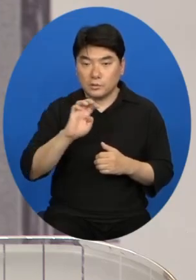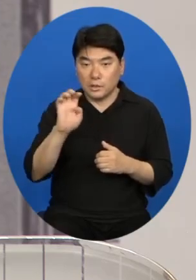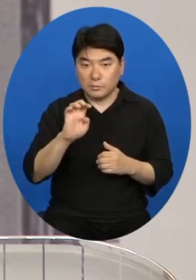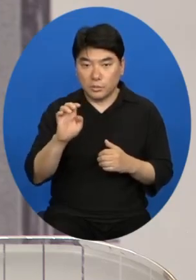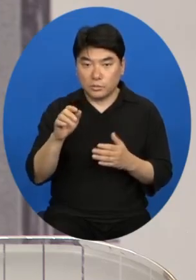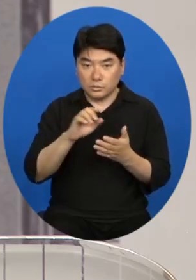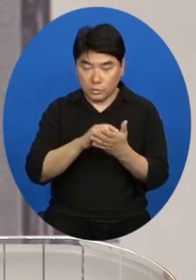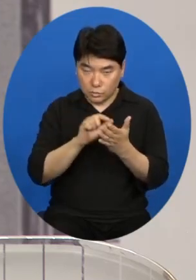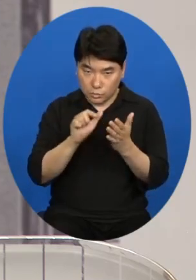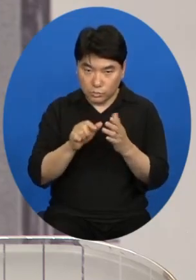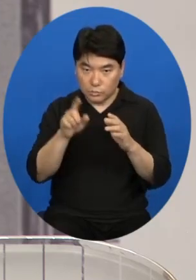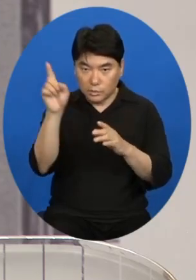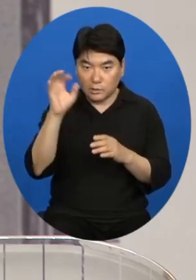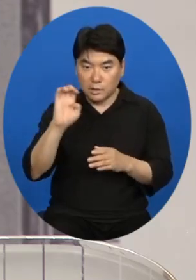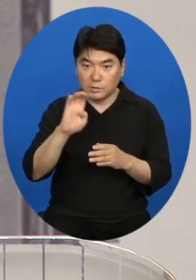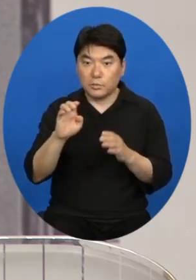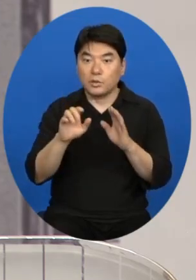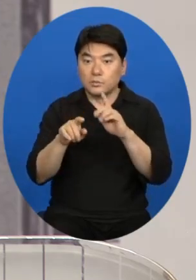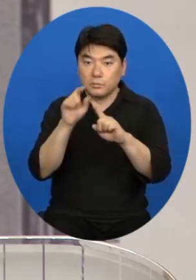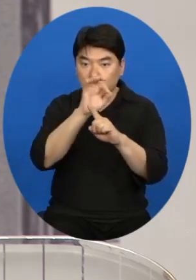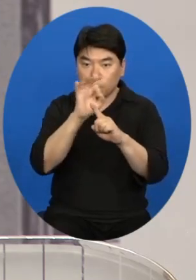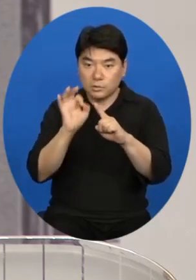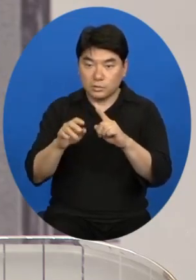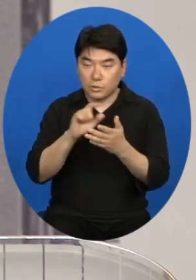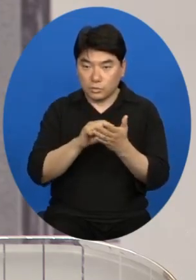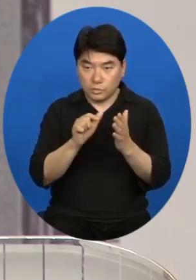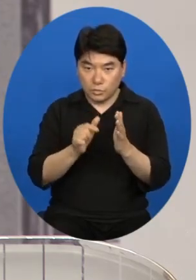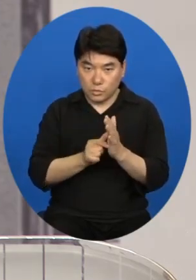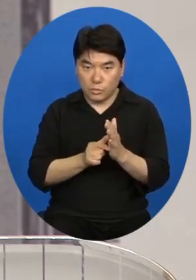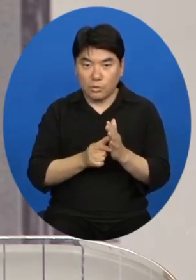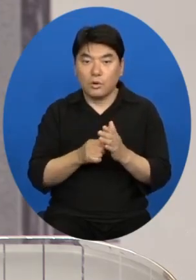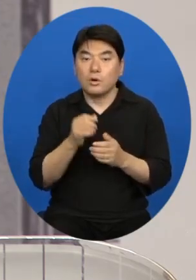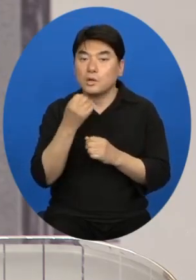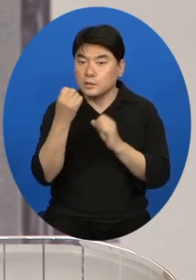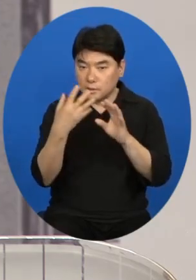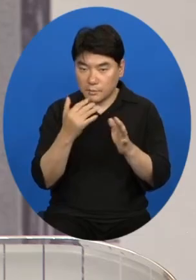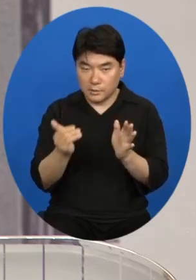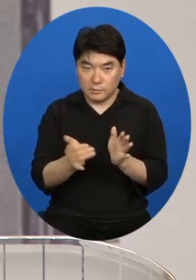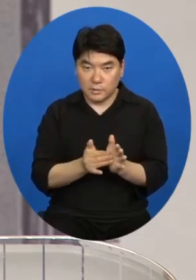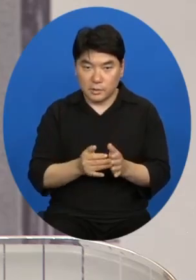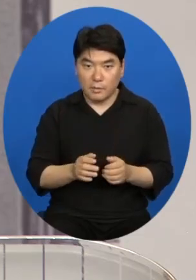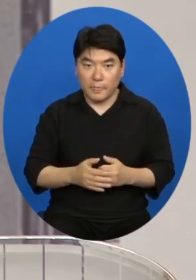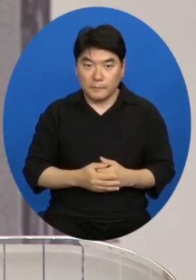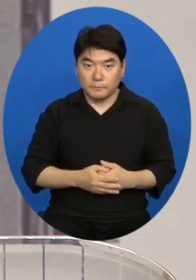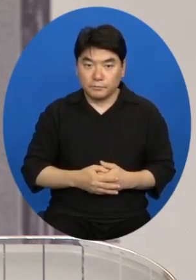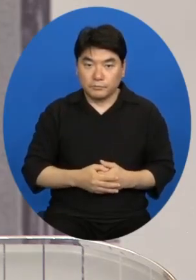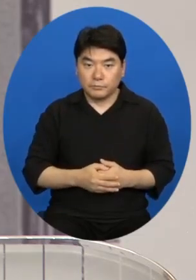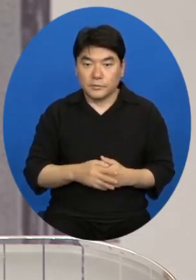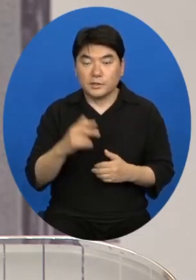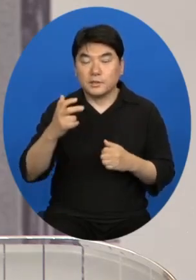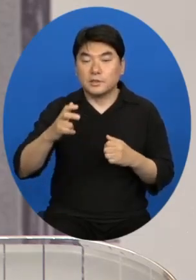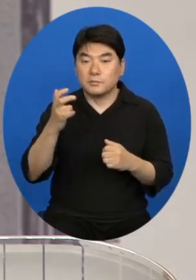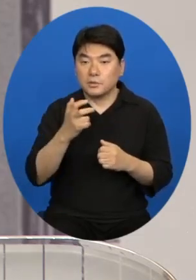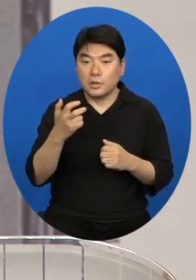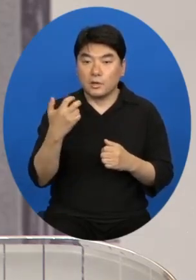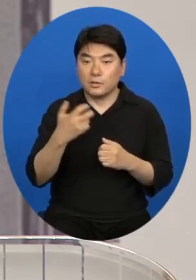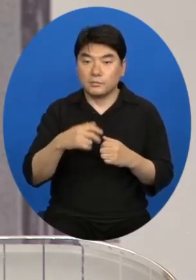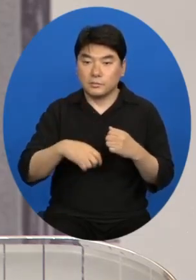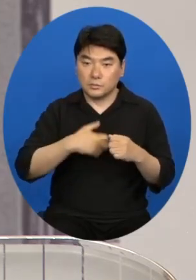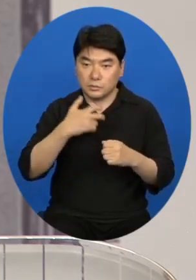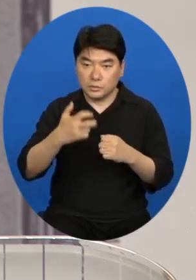거예요. 그러니까 다니엘이 포로기가 이제 끝나가는 것을 예레미야서를 통해서 알았잖아요. 아, 70년 기간이 다